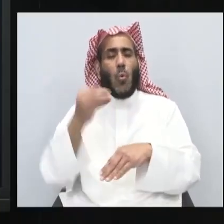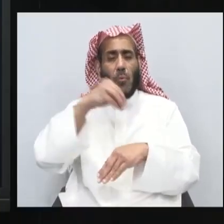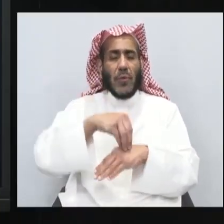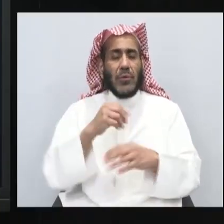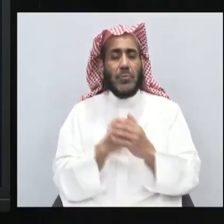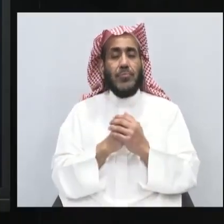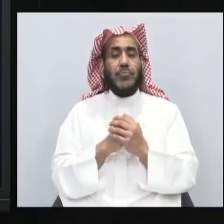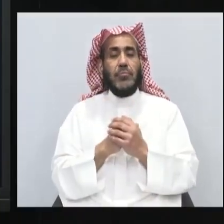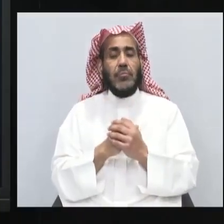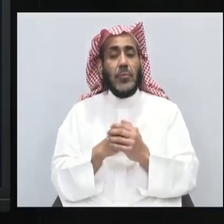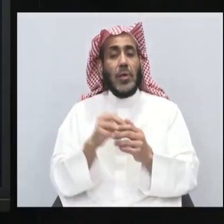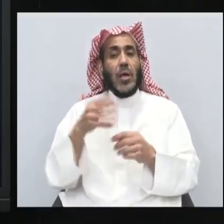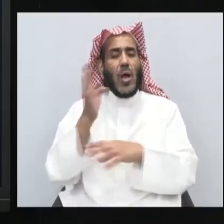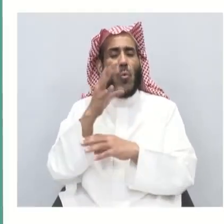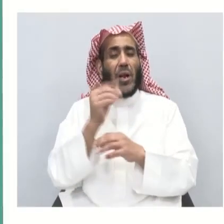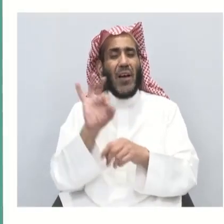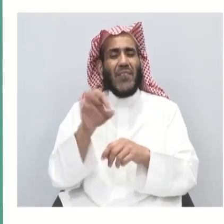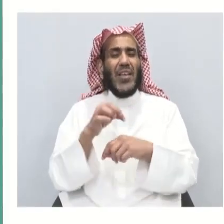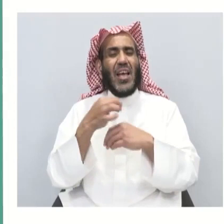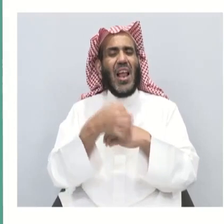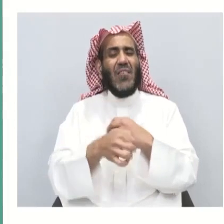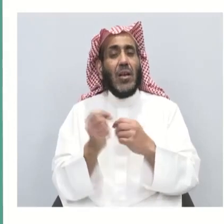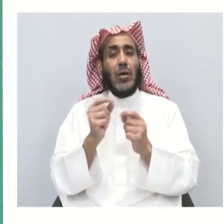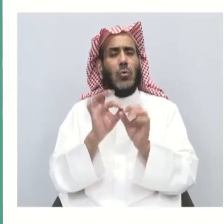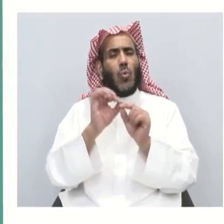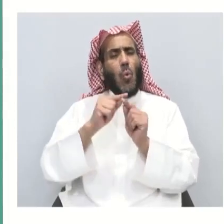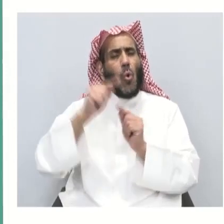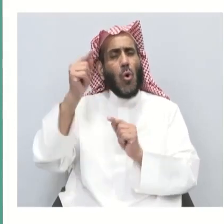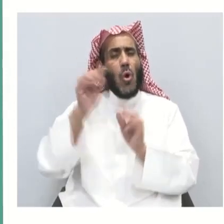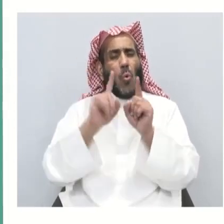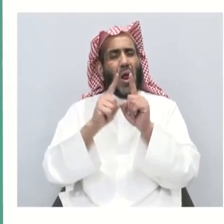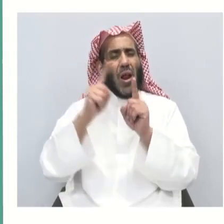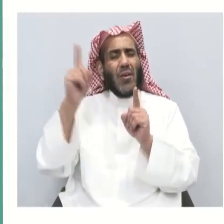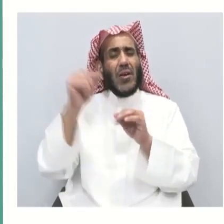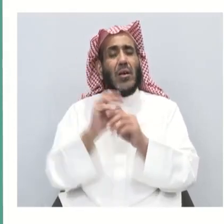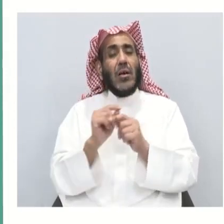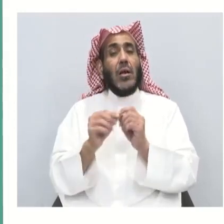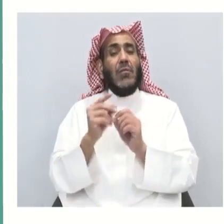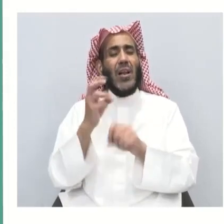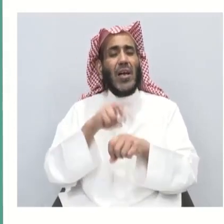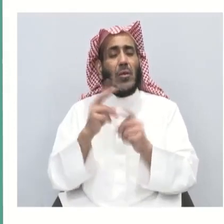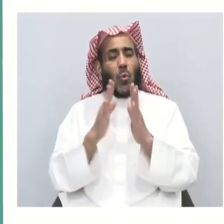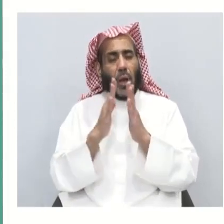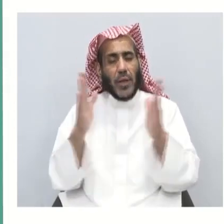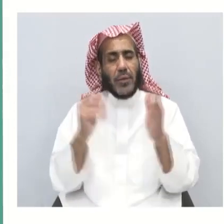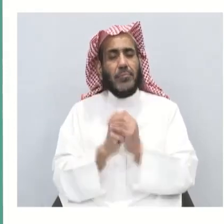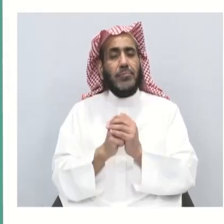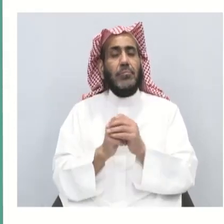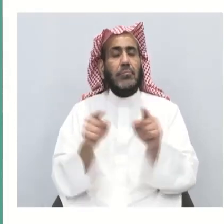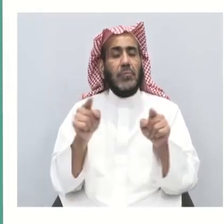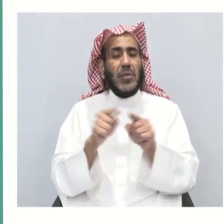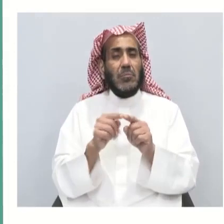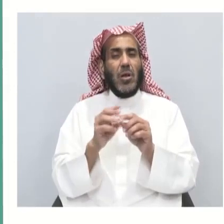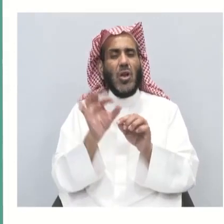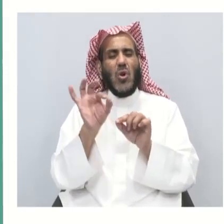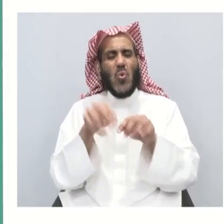ومضاعفاتها. الورقة في الفلقة طويلة ورفيعة، الفلقتين تكون عريضة. بالنسبة